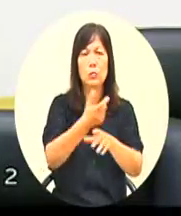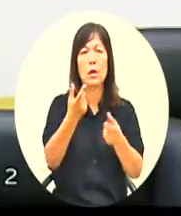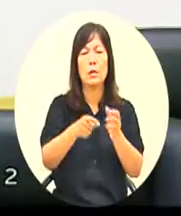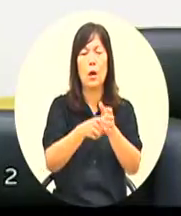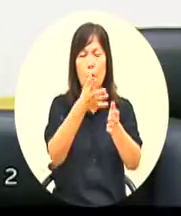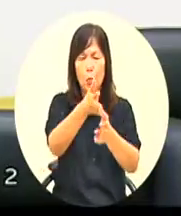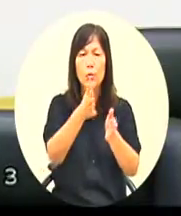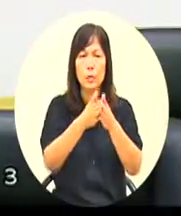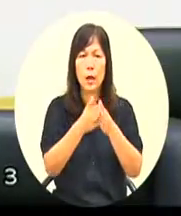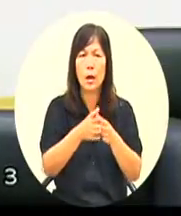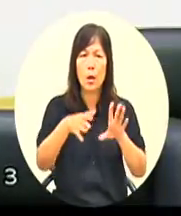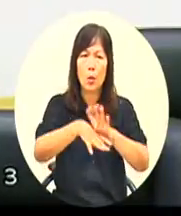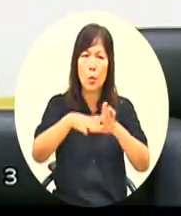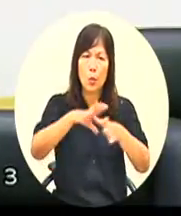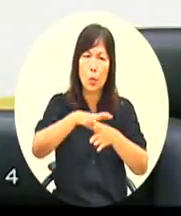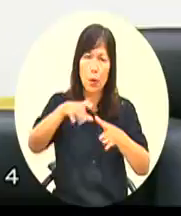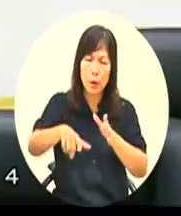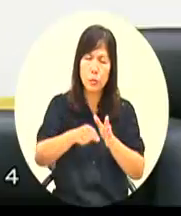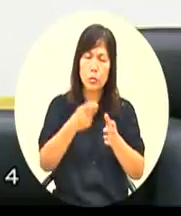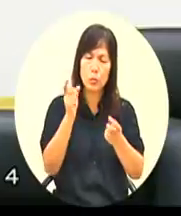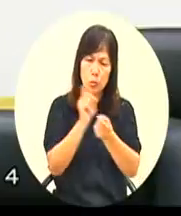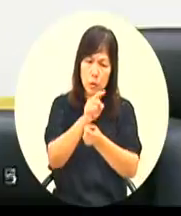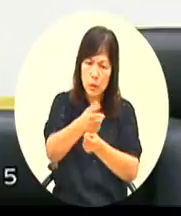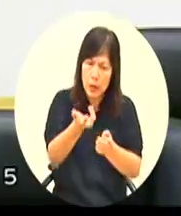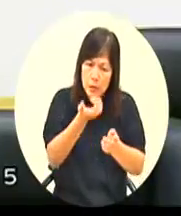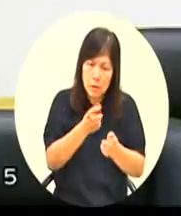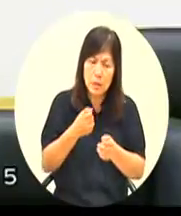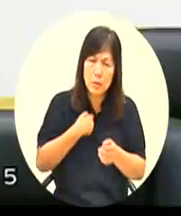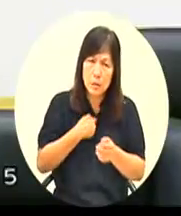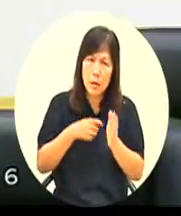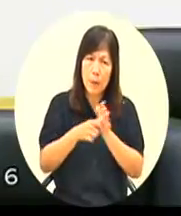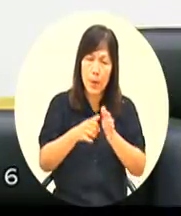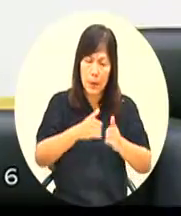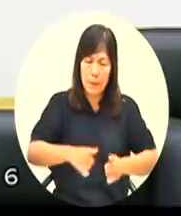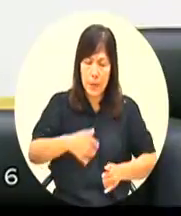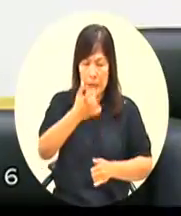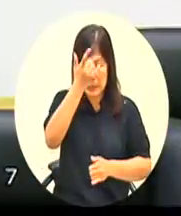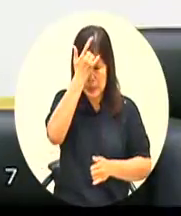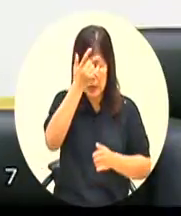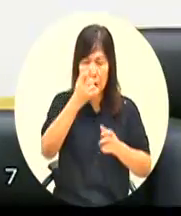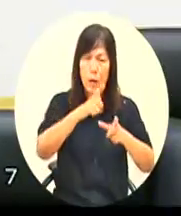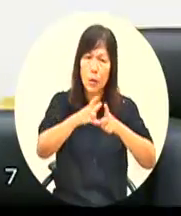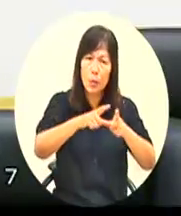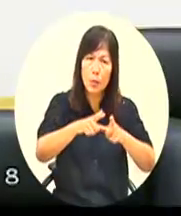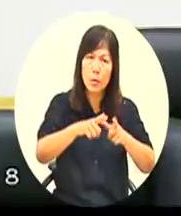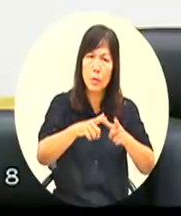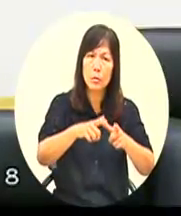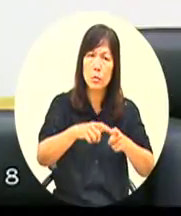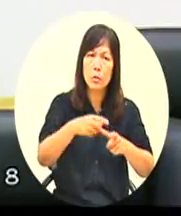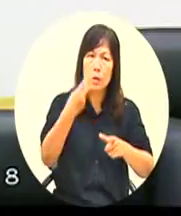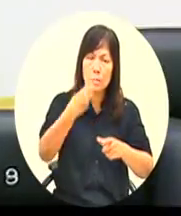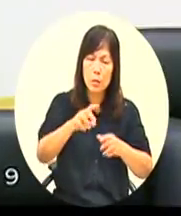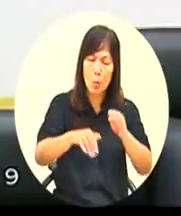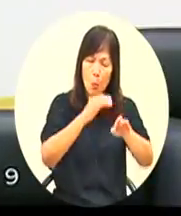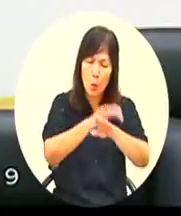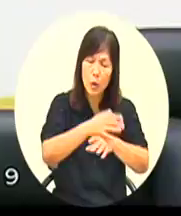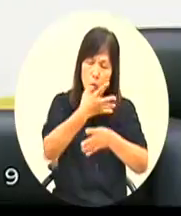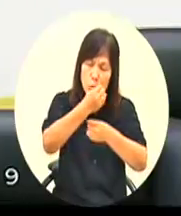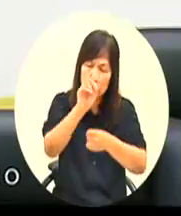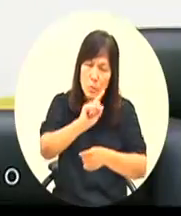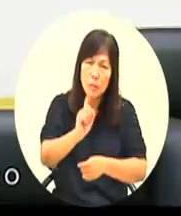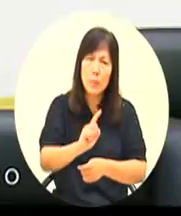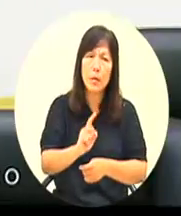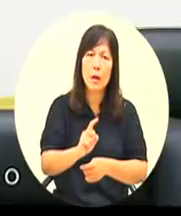说文化局事先是不是有了解过说明德新村的眷村文化园区到底什么时候还会完成，那我们那